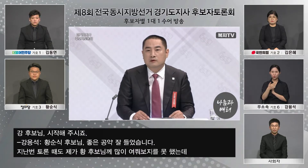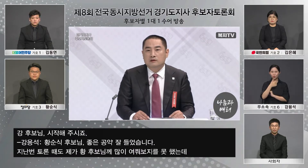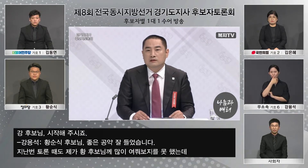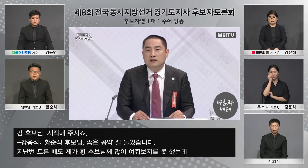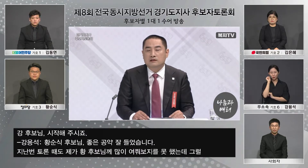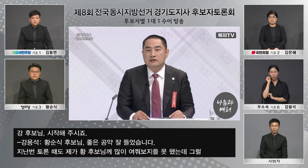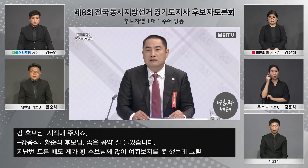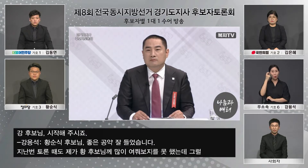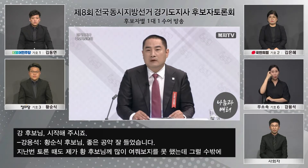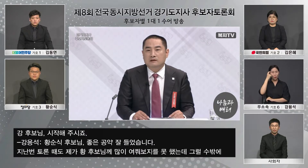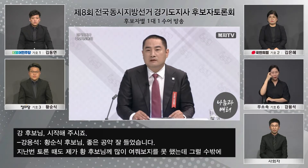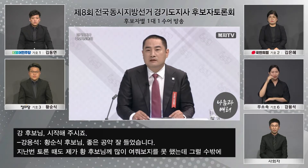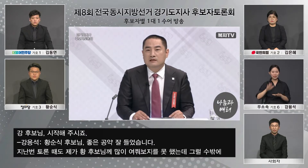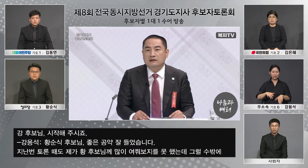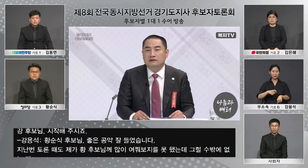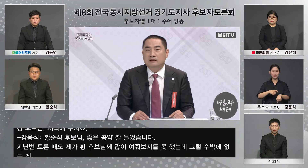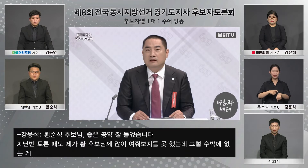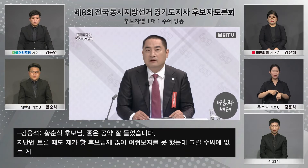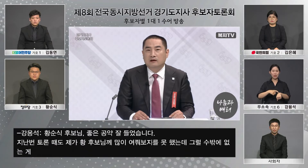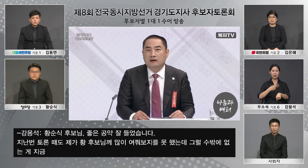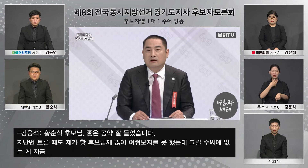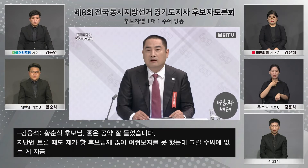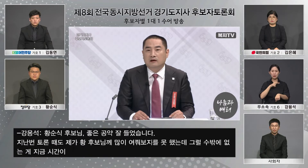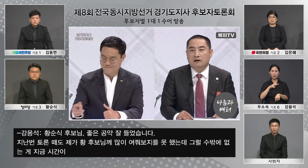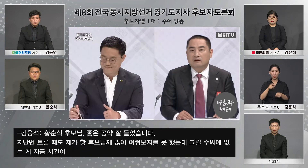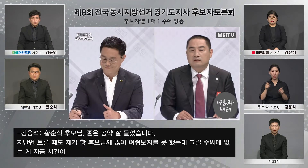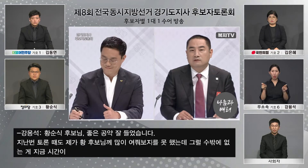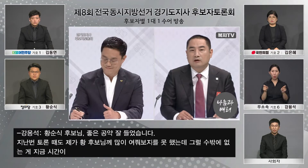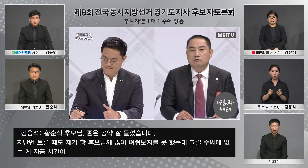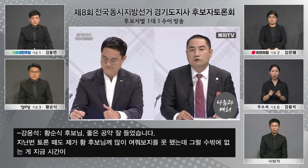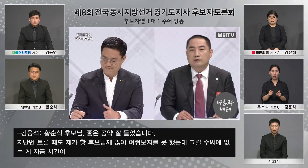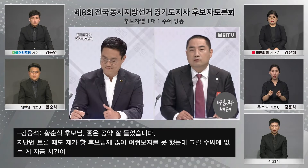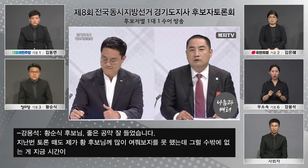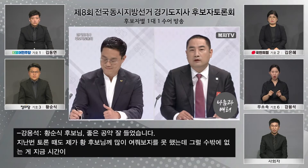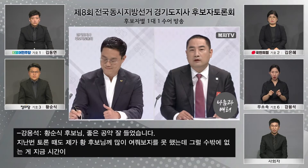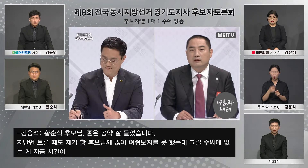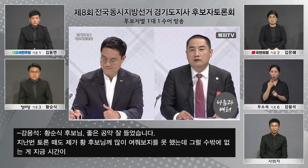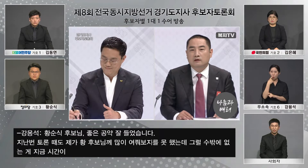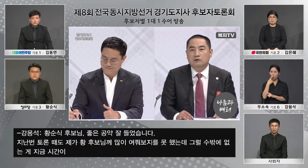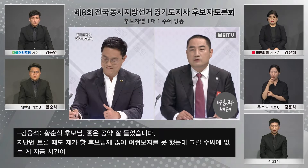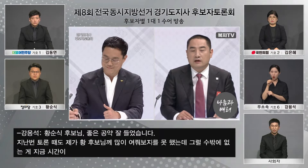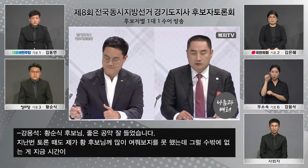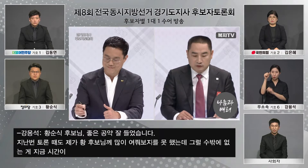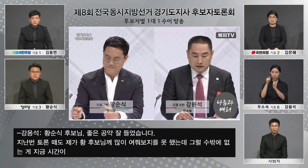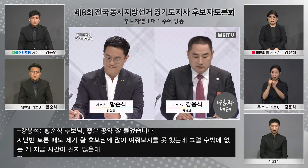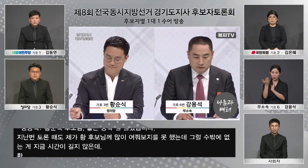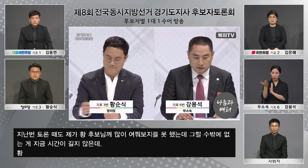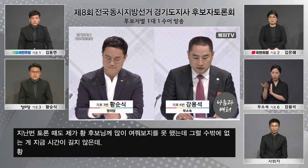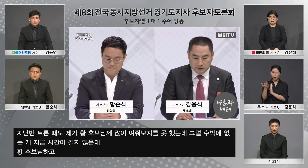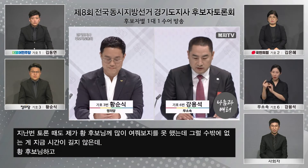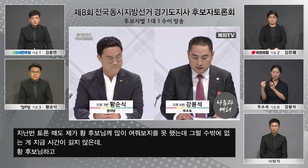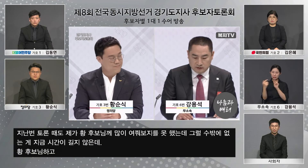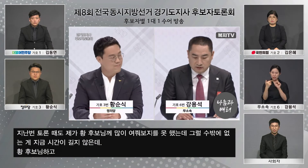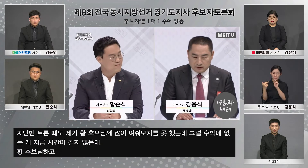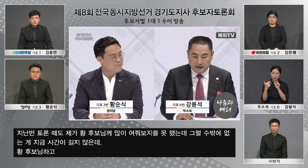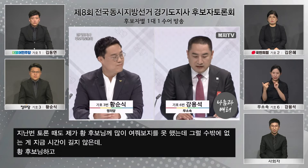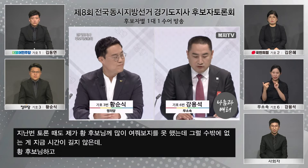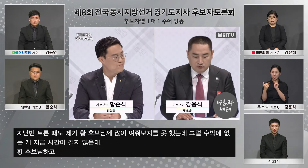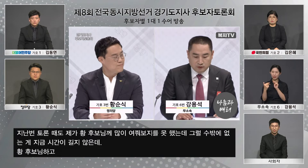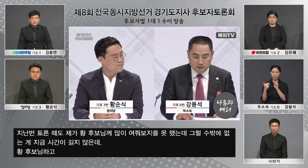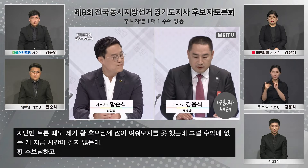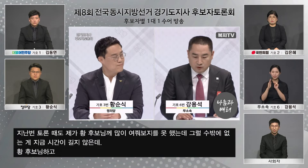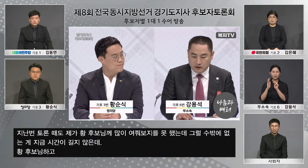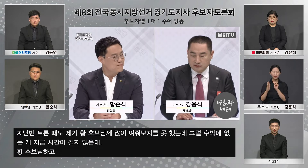지금 시간이 길지 않은데 그 황 후보님하고 이렇게 논쟁하기보다는 우리 그